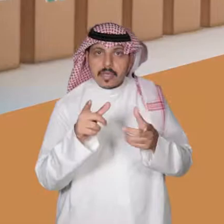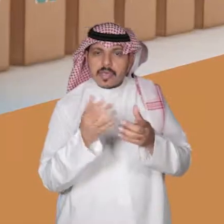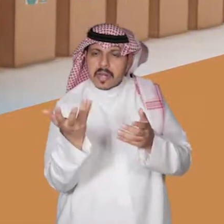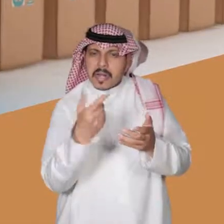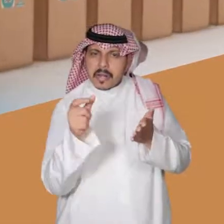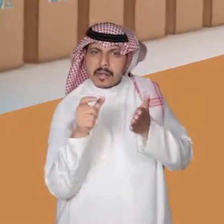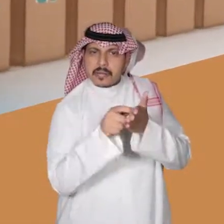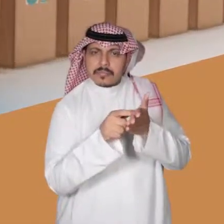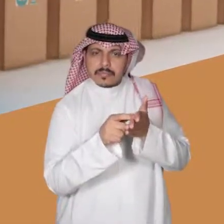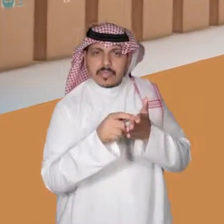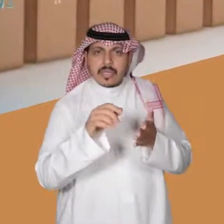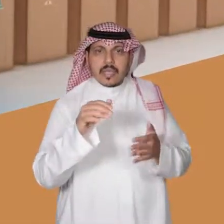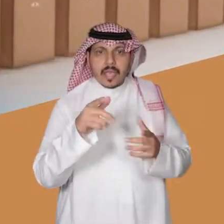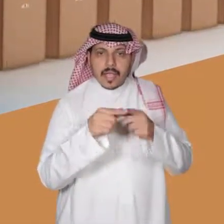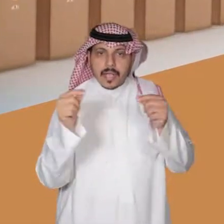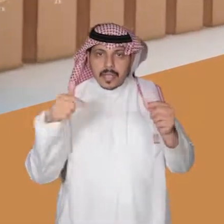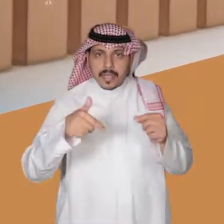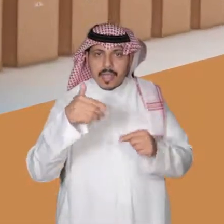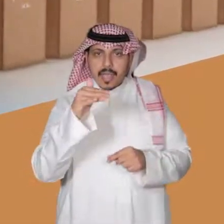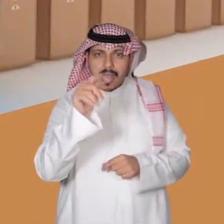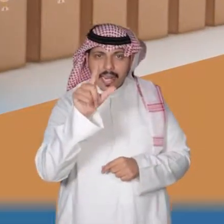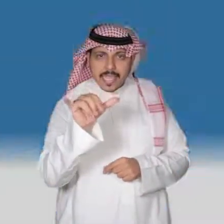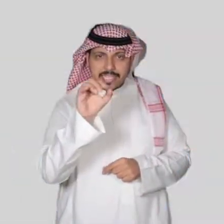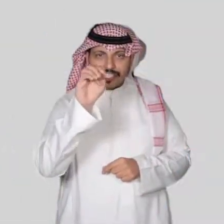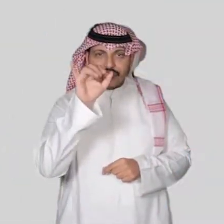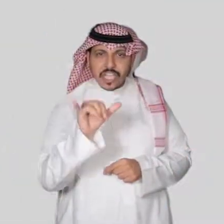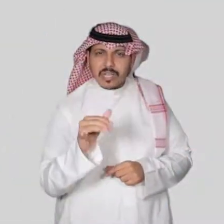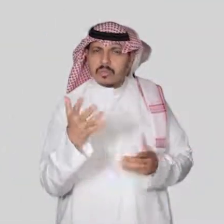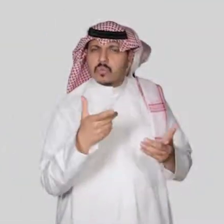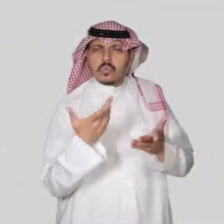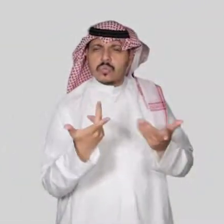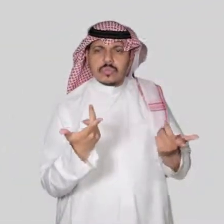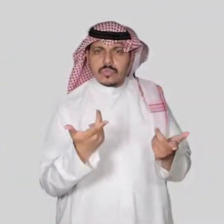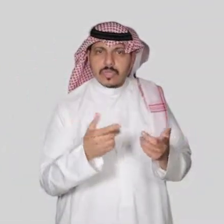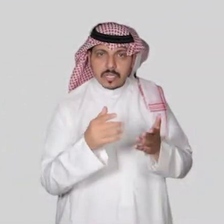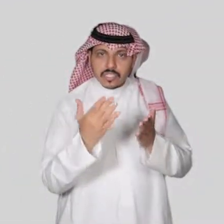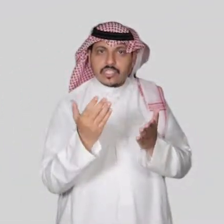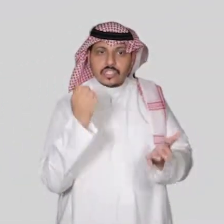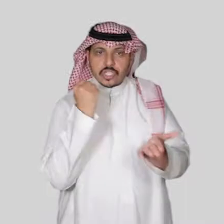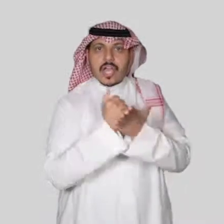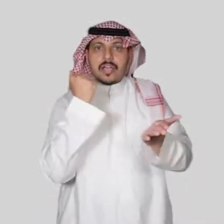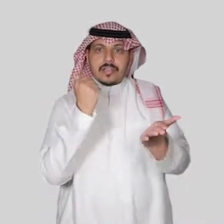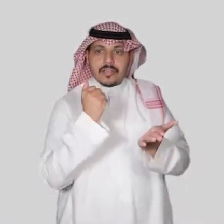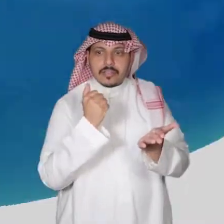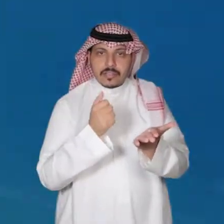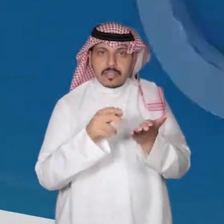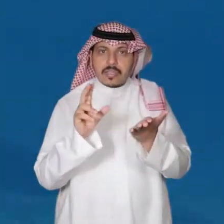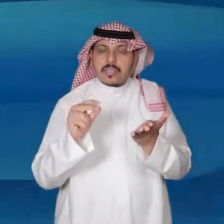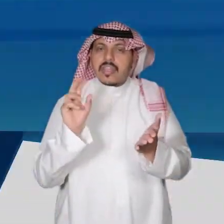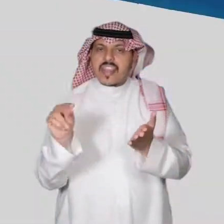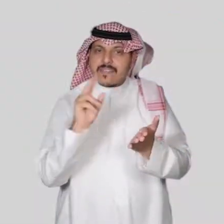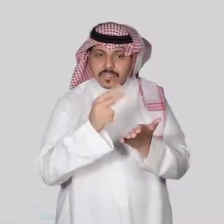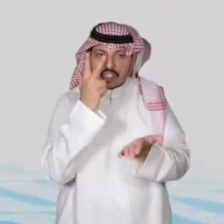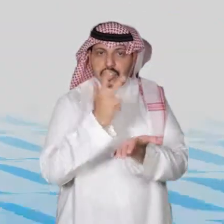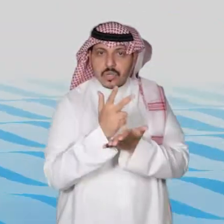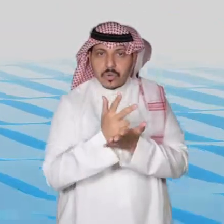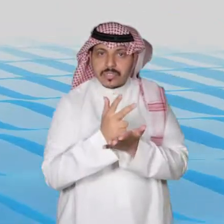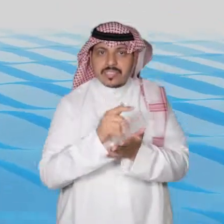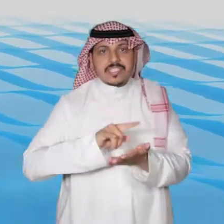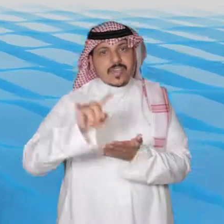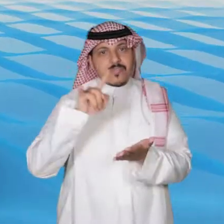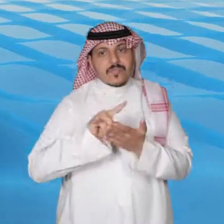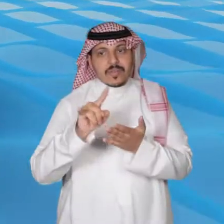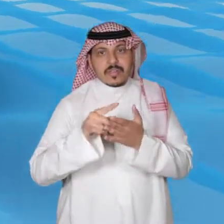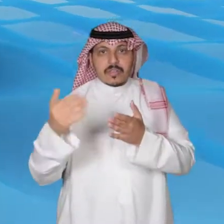المطابقة GCTS، حيث يعمل الرمز الخليجي لتتبع شهادات المطابقة جواز سفر للمنتجات لدخولها